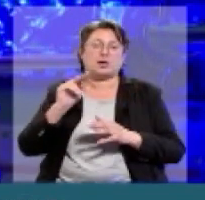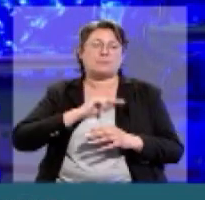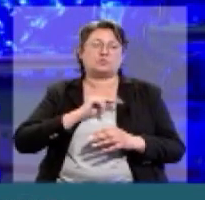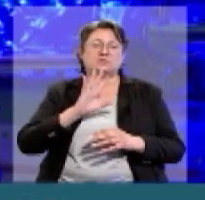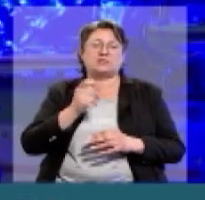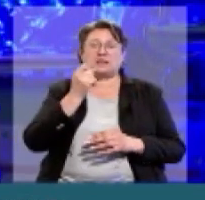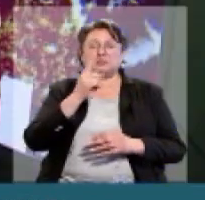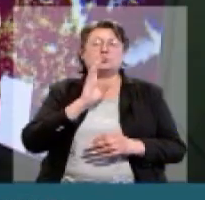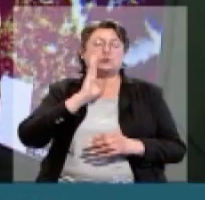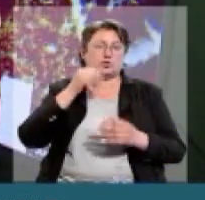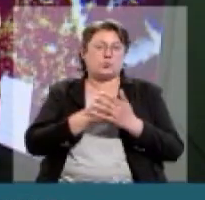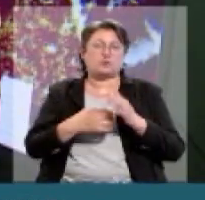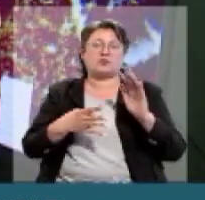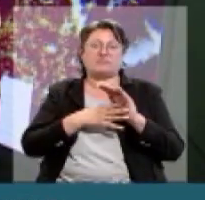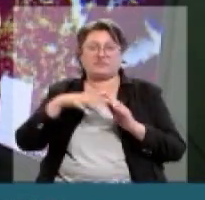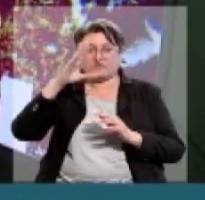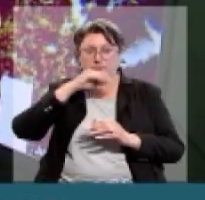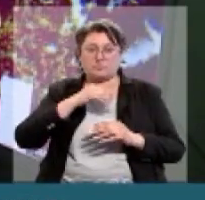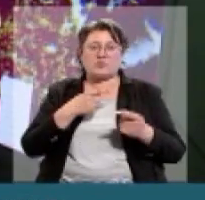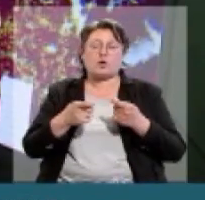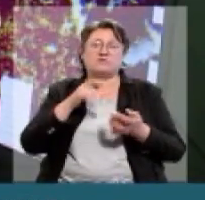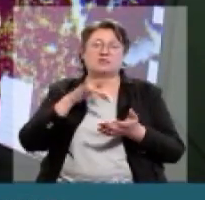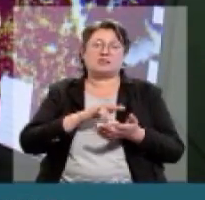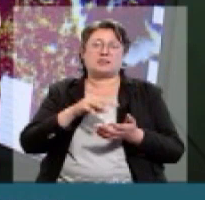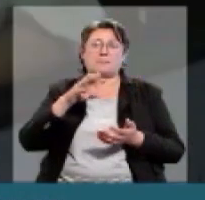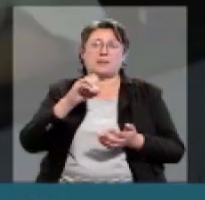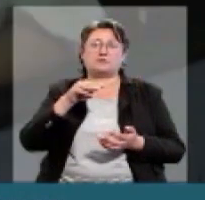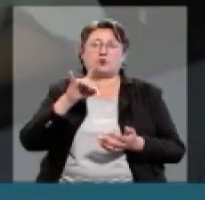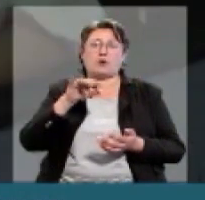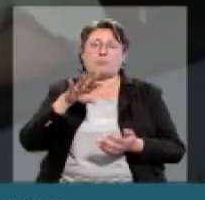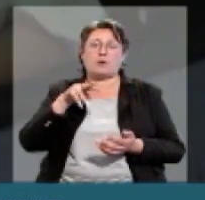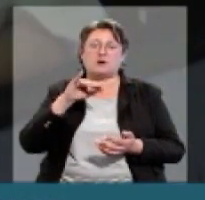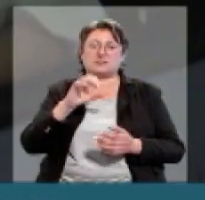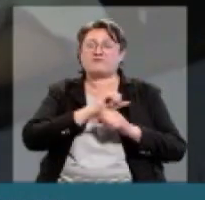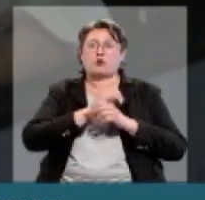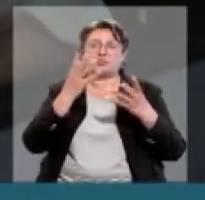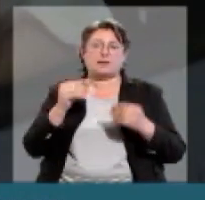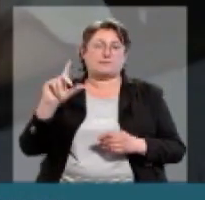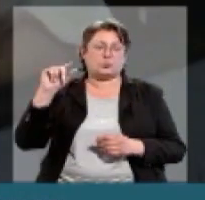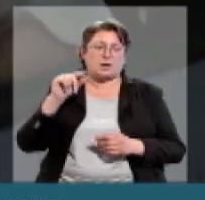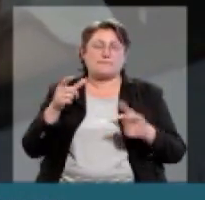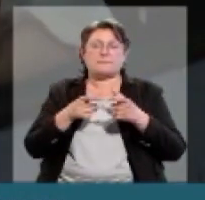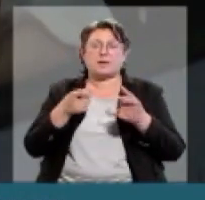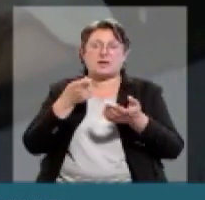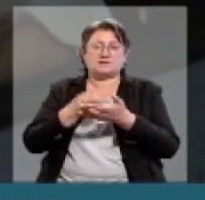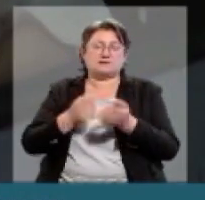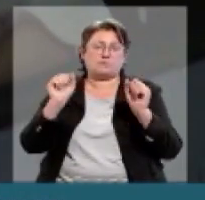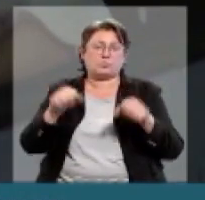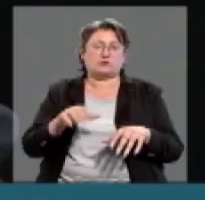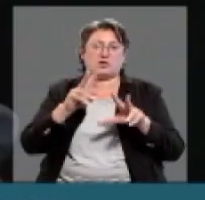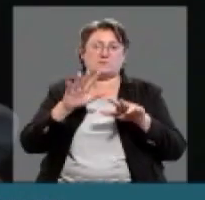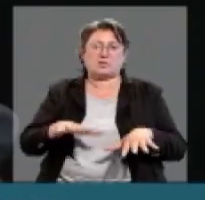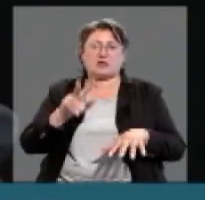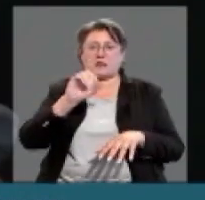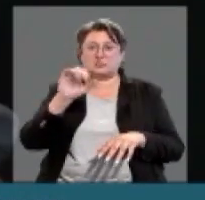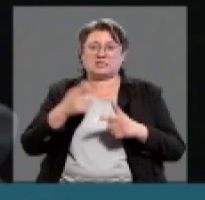работает с 11 утра до 9 вечера в торговом центре «Метрополис». Выходной день – понедельник. Билеты можно приобрести на